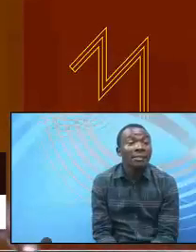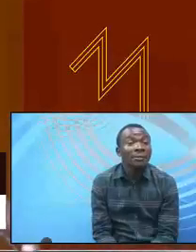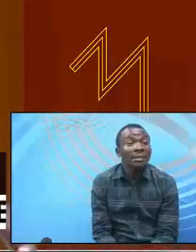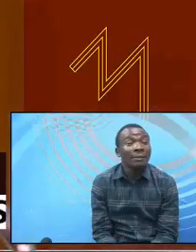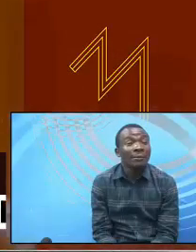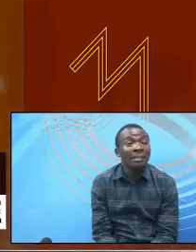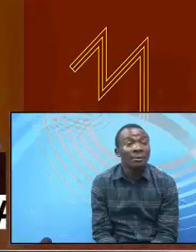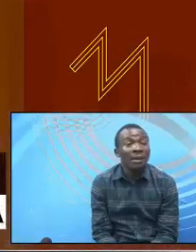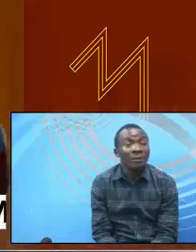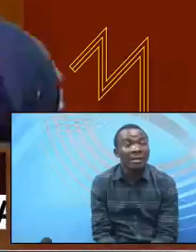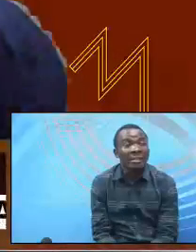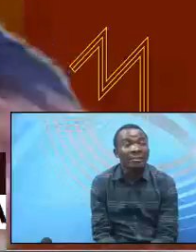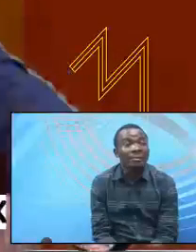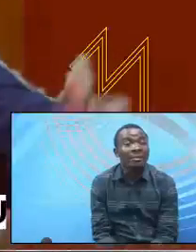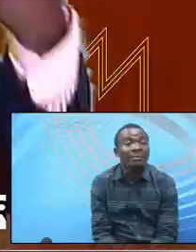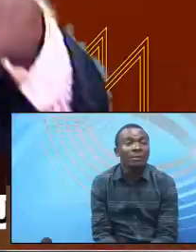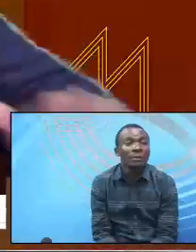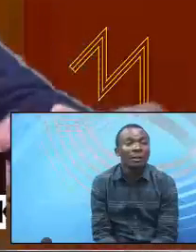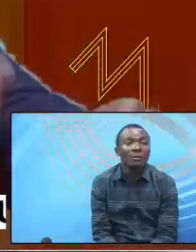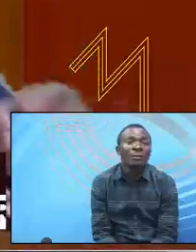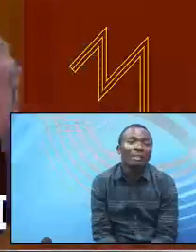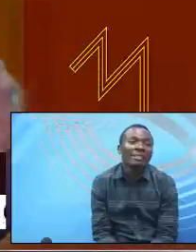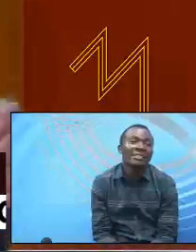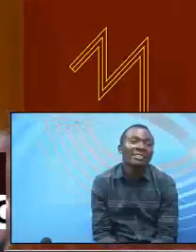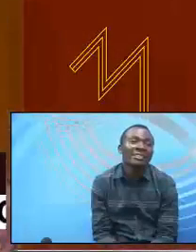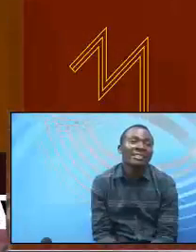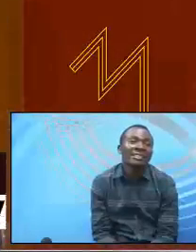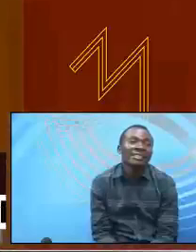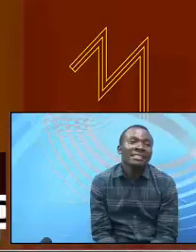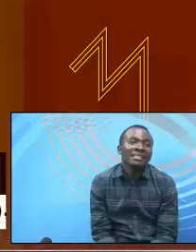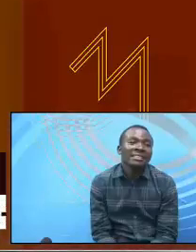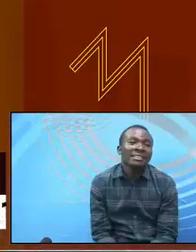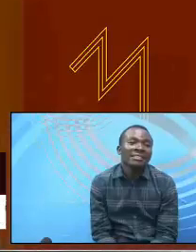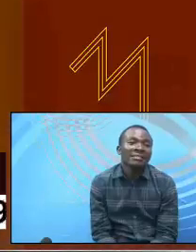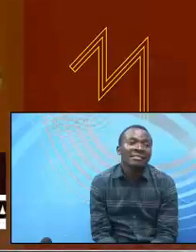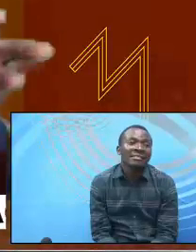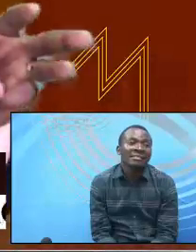ariko icyo dusaba ni ukugira ngo abashinzwe kubishyira mu bikorwa babikora